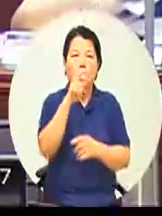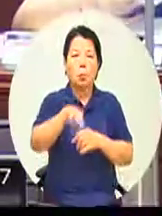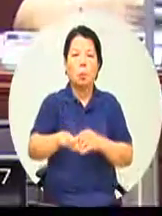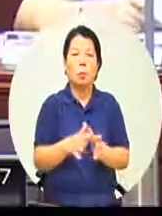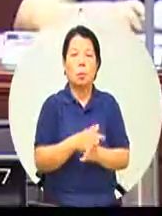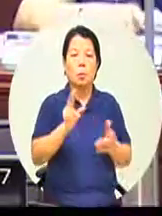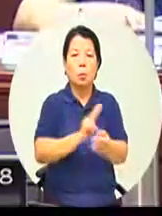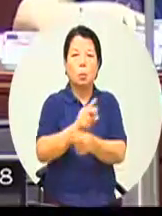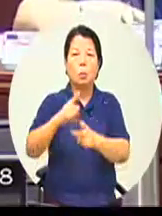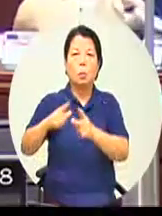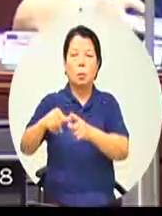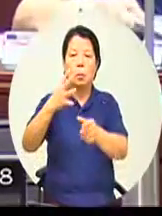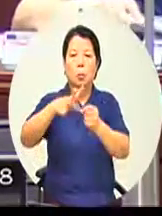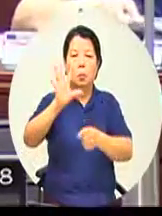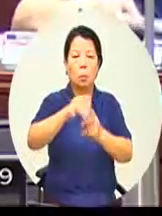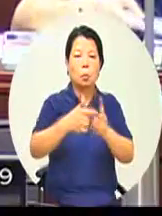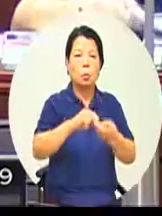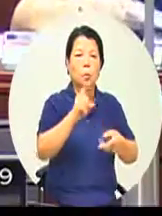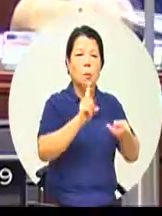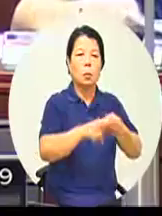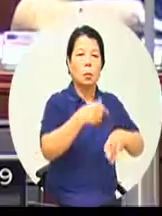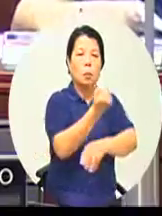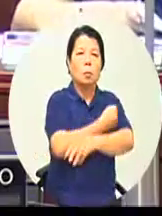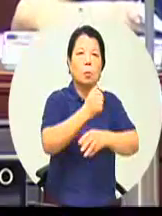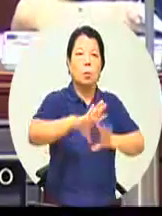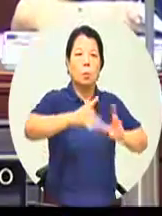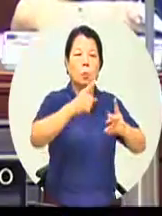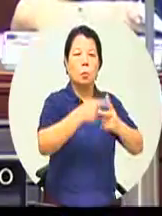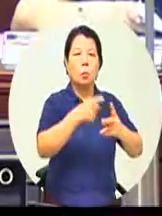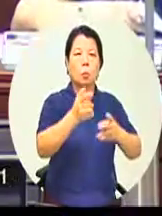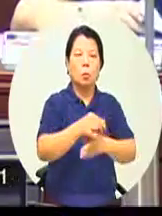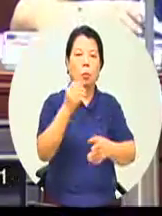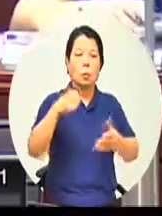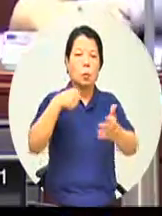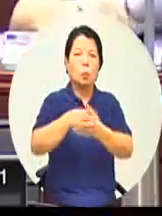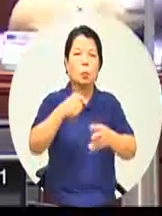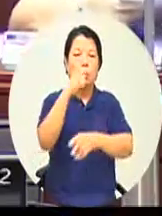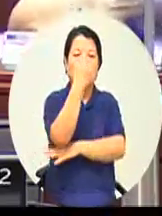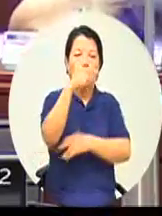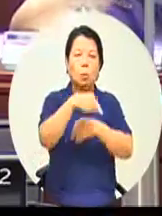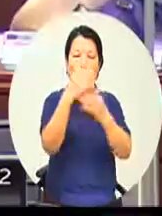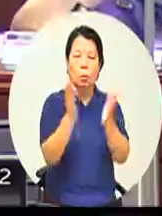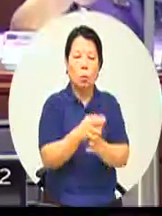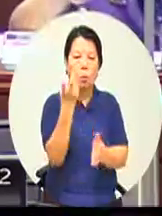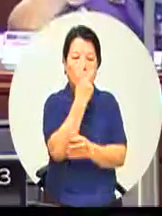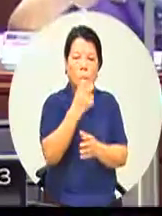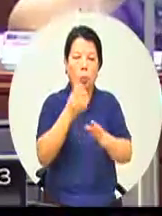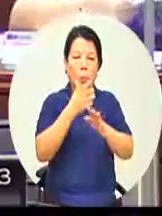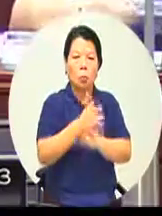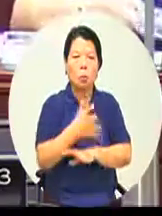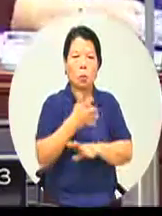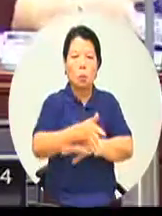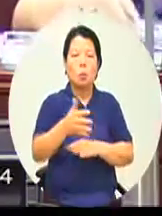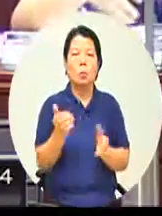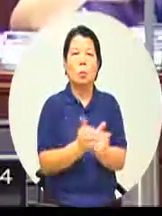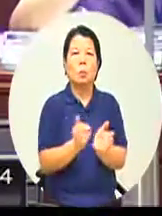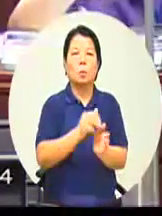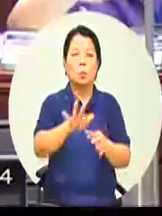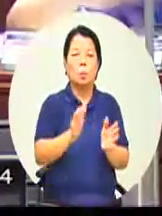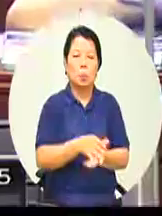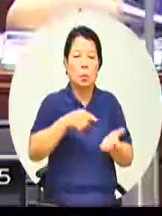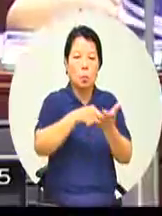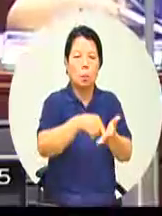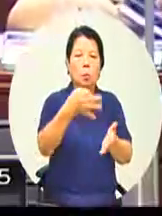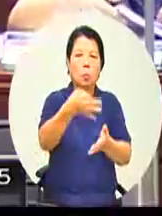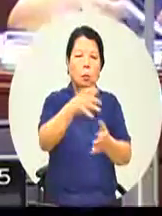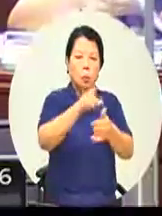陵园高中，还有王公国小、中义国小、大寮国小都已经会刊完毕了。那这个相关的这个申请经费的